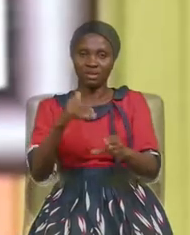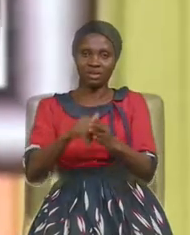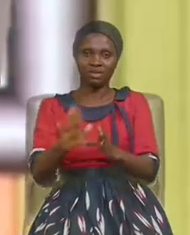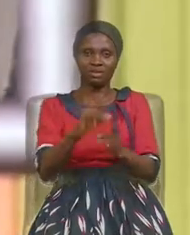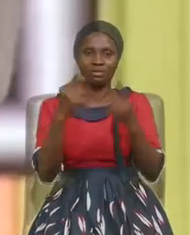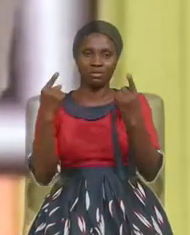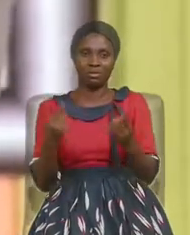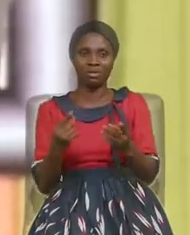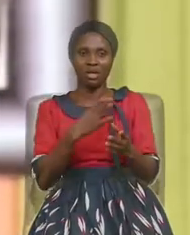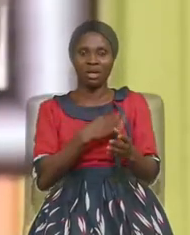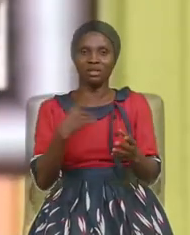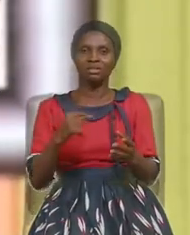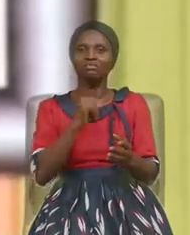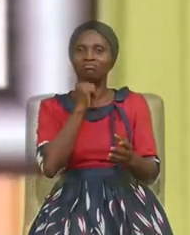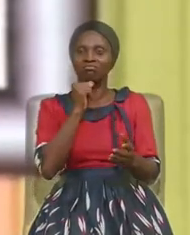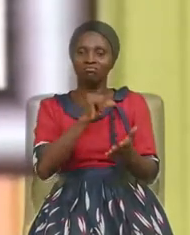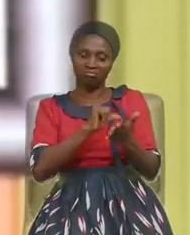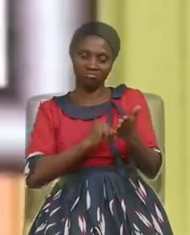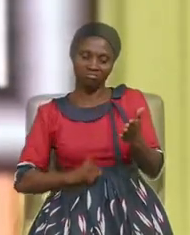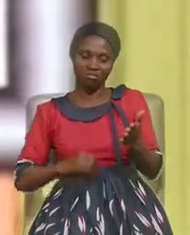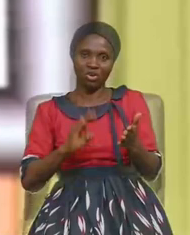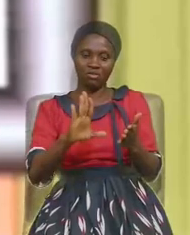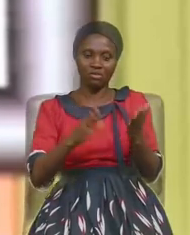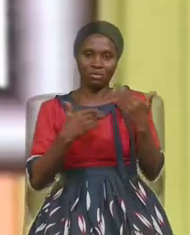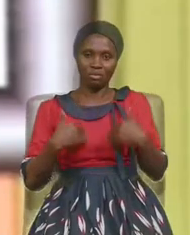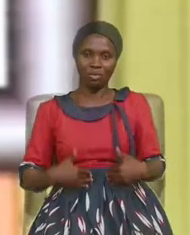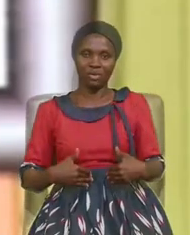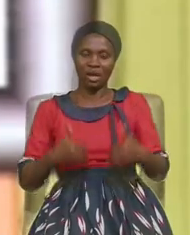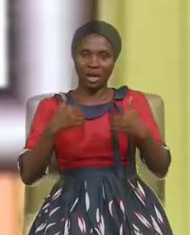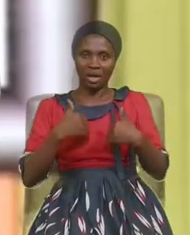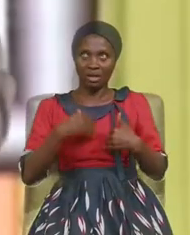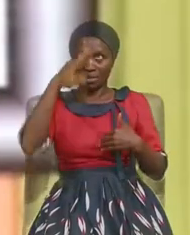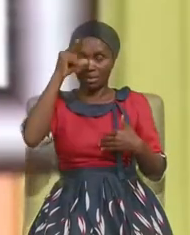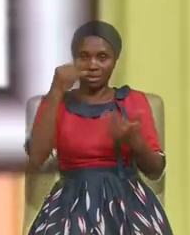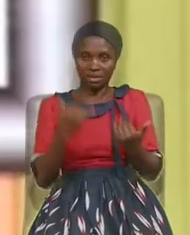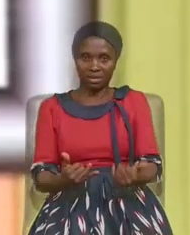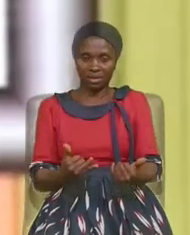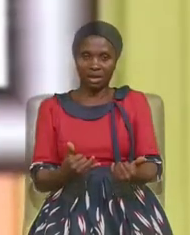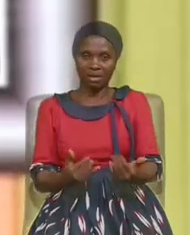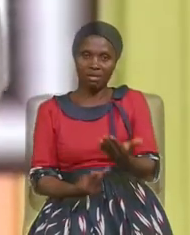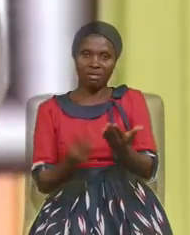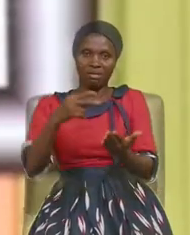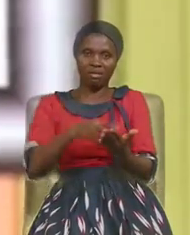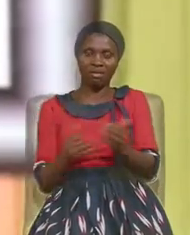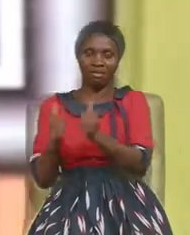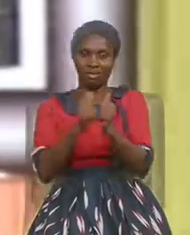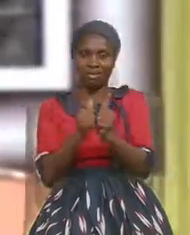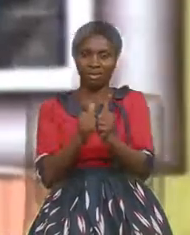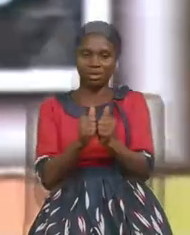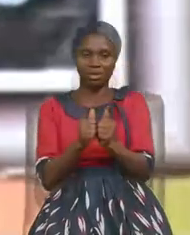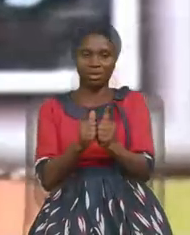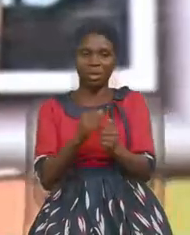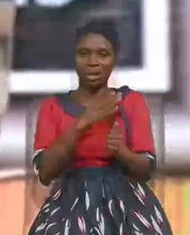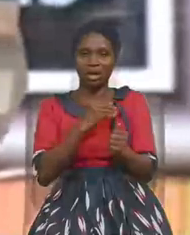l'incirconcision de votre chair, il vous a rendu à la vie avec lui en nous faisant grâce pour combien de